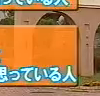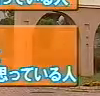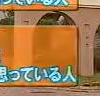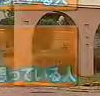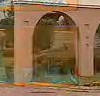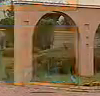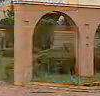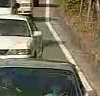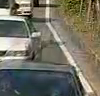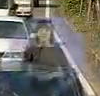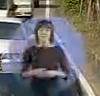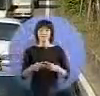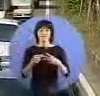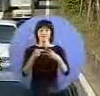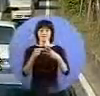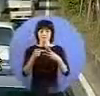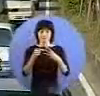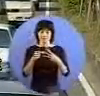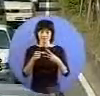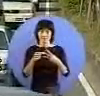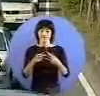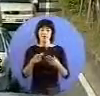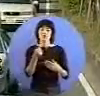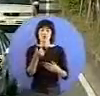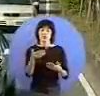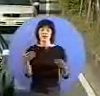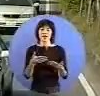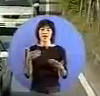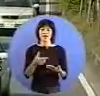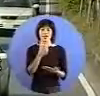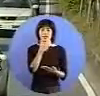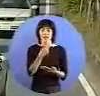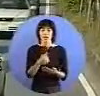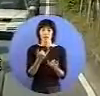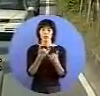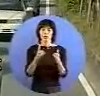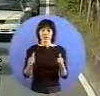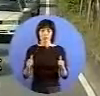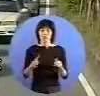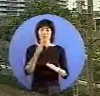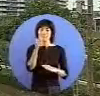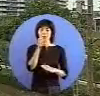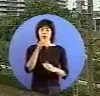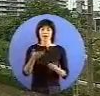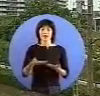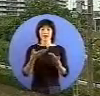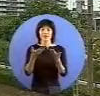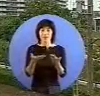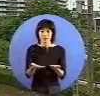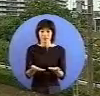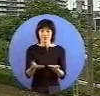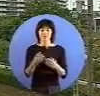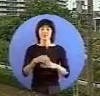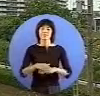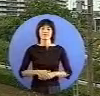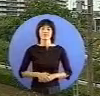ますが、少しは仕事をしたいと思っている人、こういったところはいかがですか？